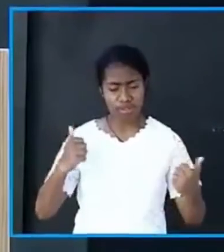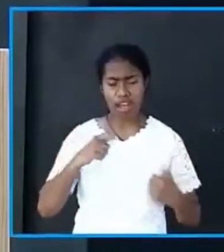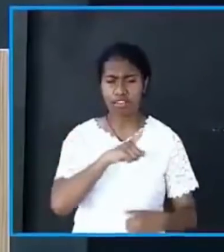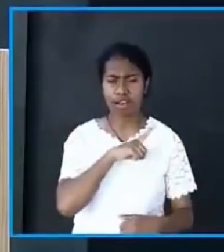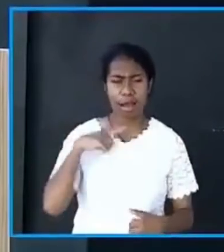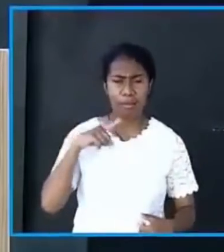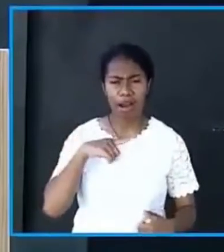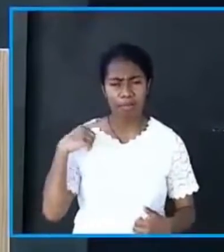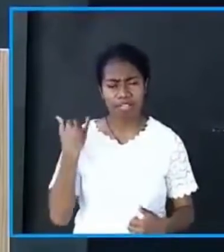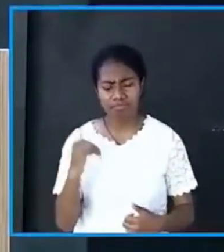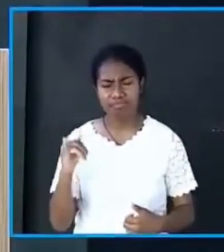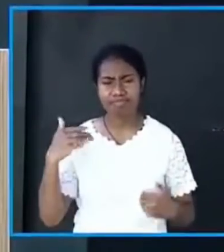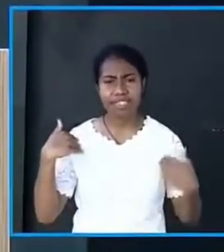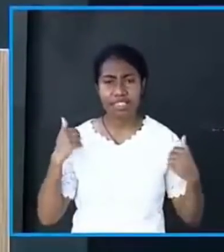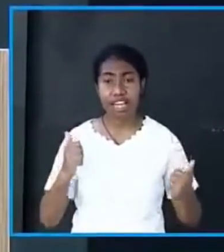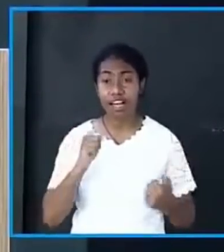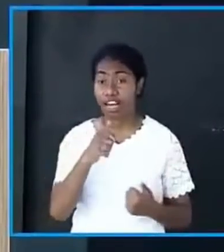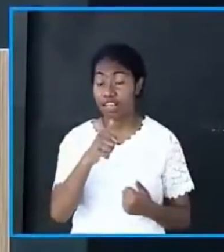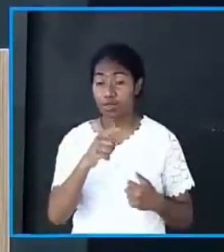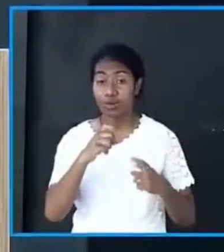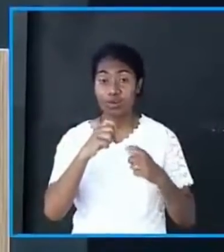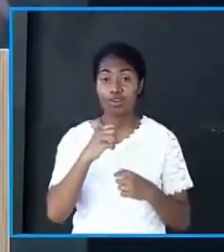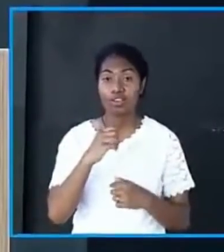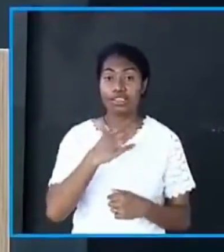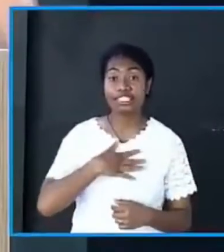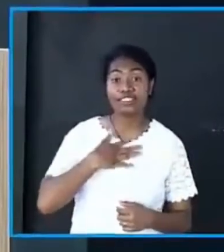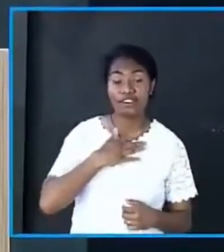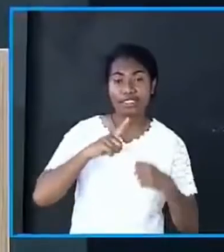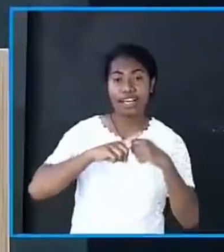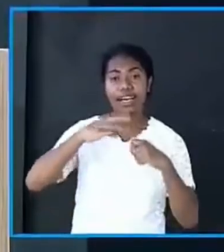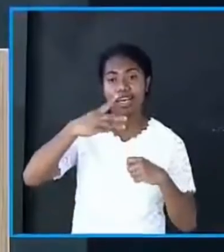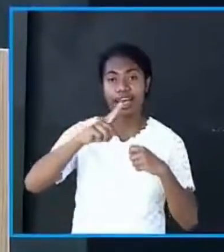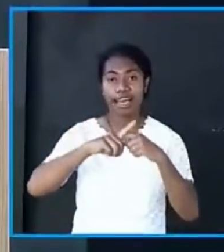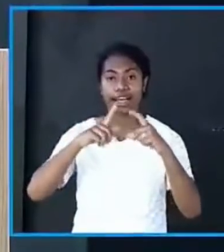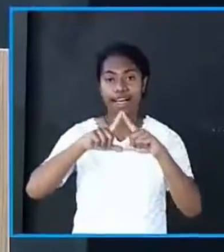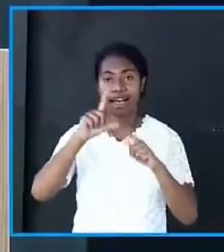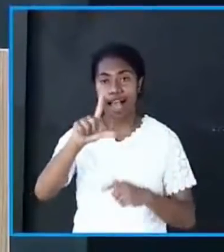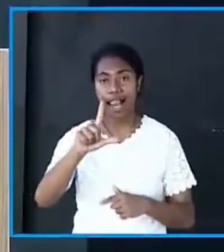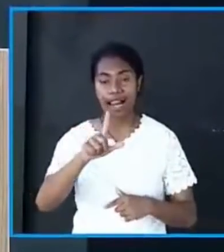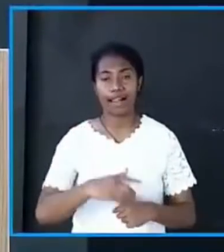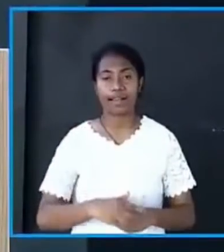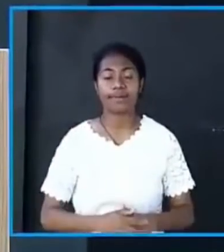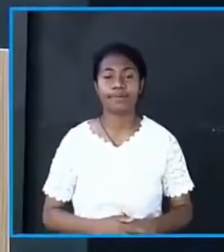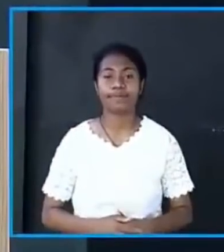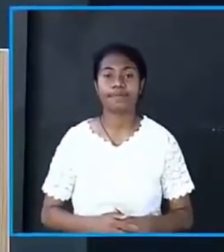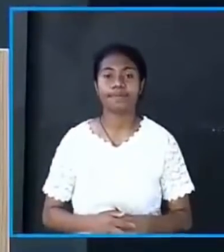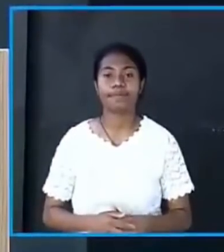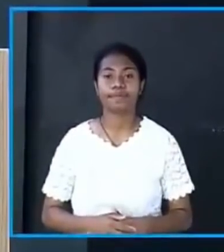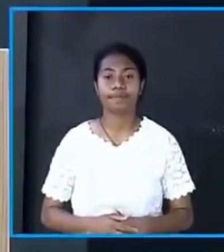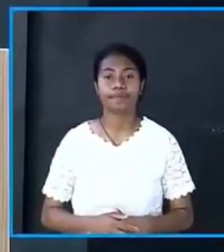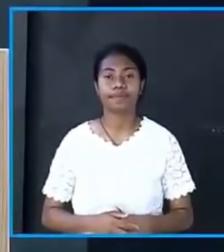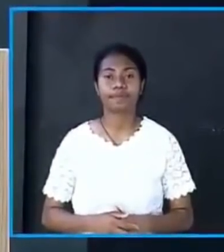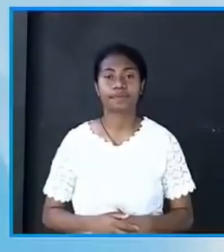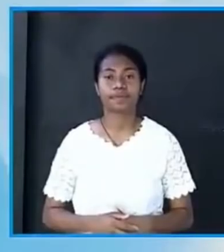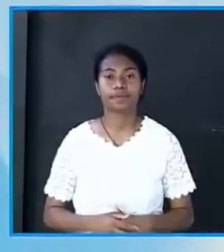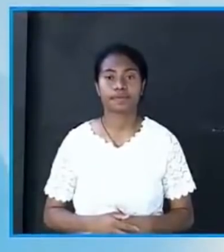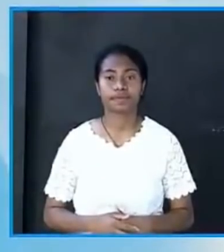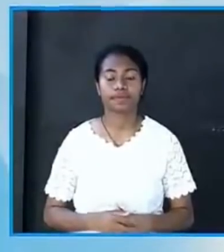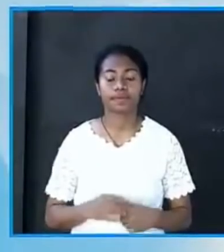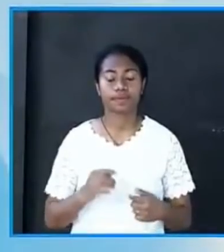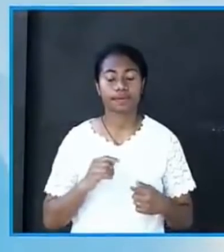karena Apa sifat kekal Tuhan Cipta manusia sifat kekal dimasukkan penguat Bapak saltiga